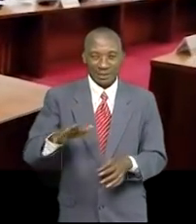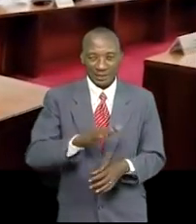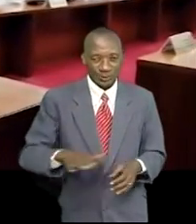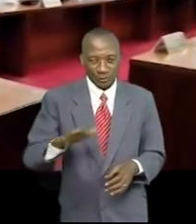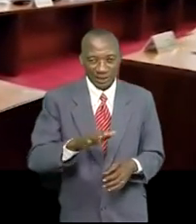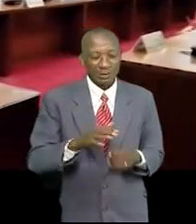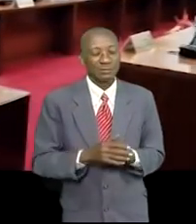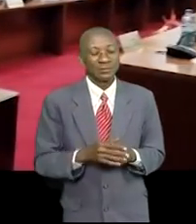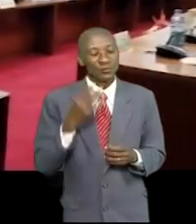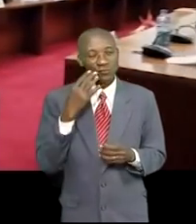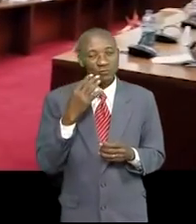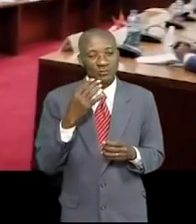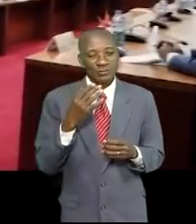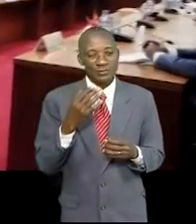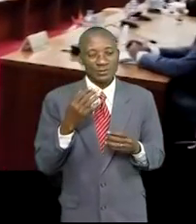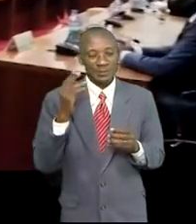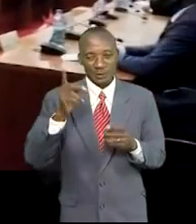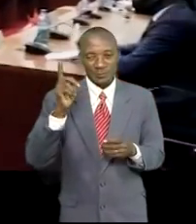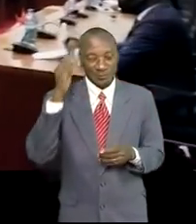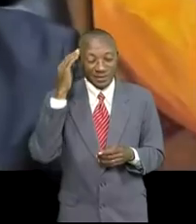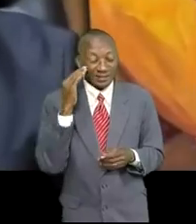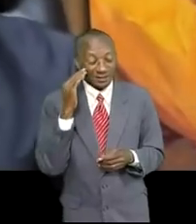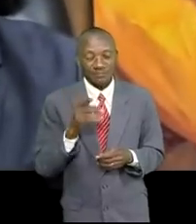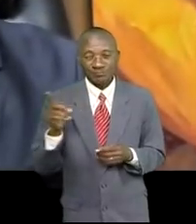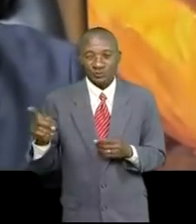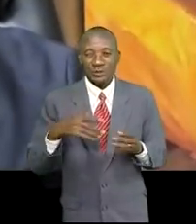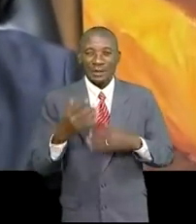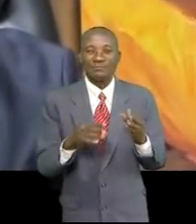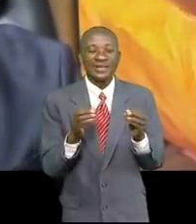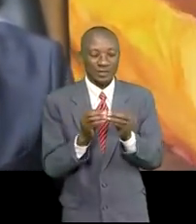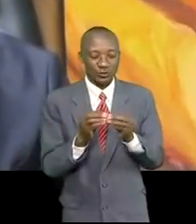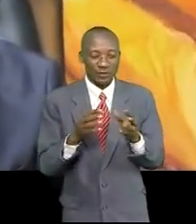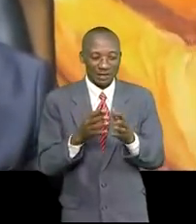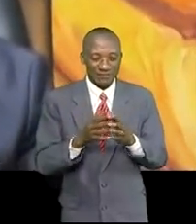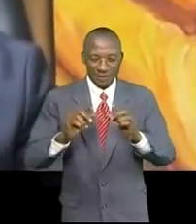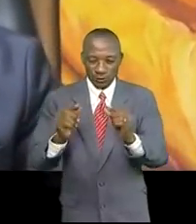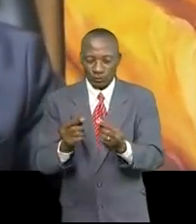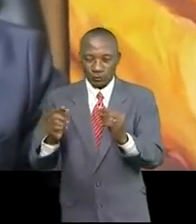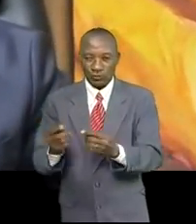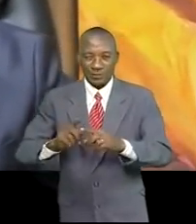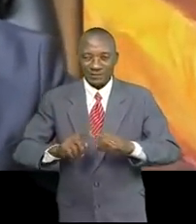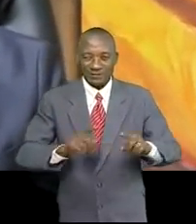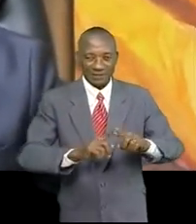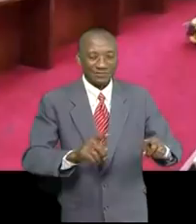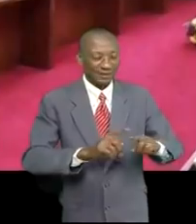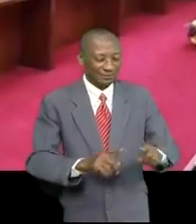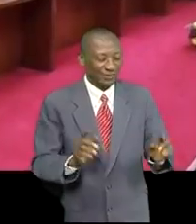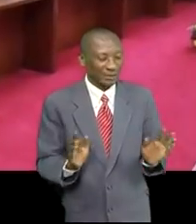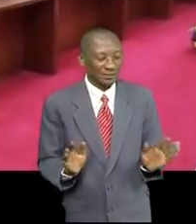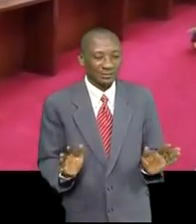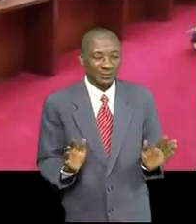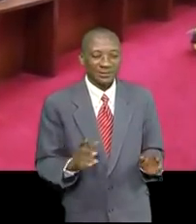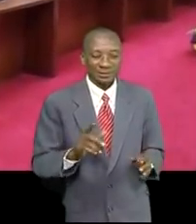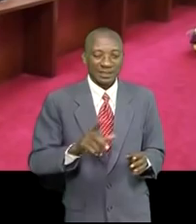la population congolaise aujourd'hui. Pour y parvenir, le Premier ministre Jean-Michel Samalou Kondé Kyenge a regroupé autour de lui, ce lundi